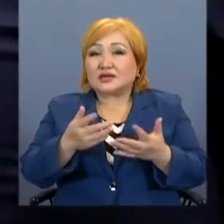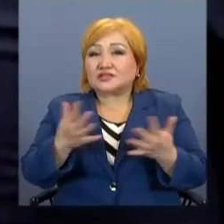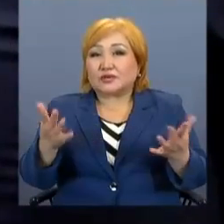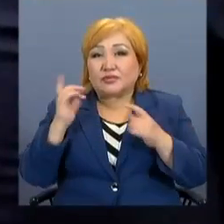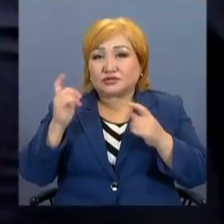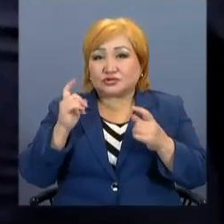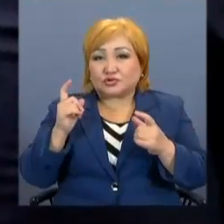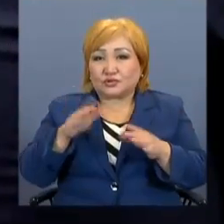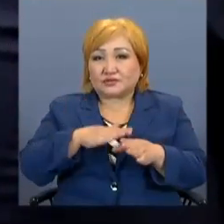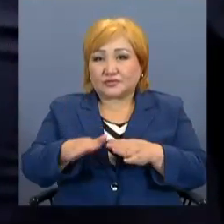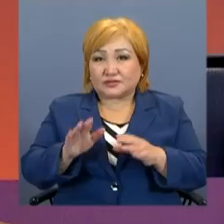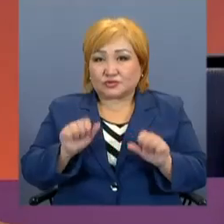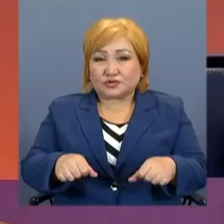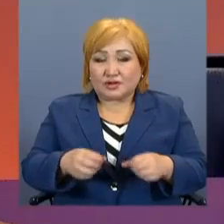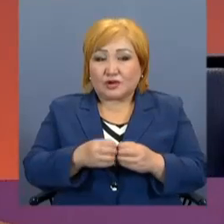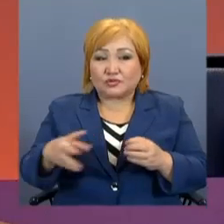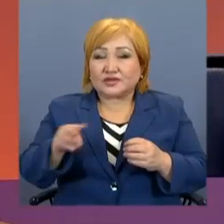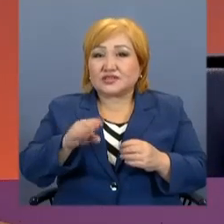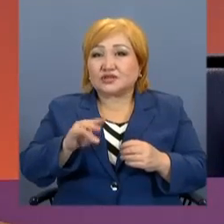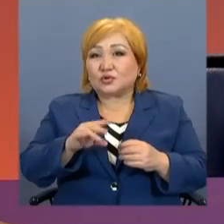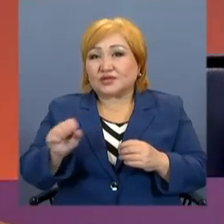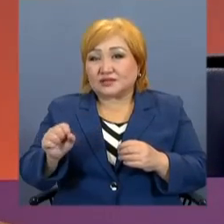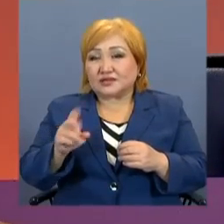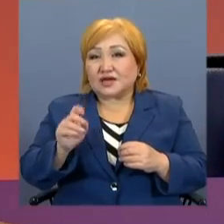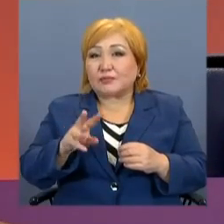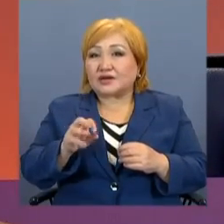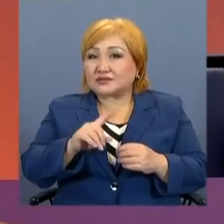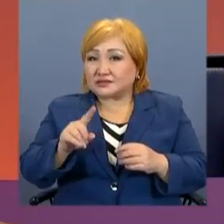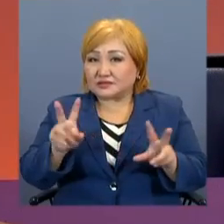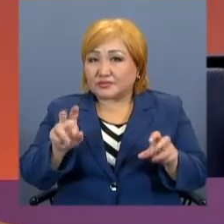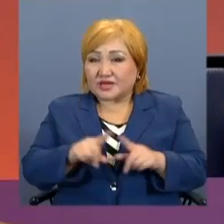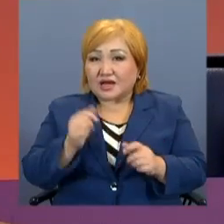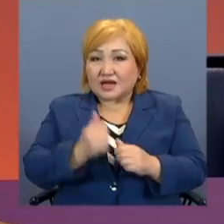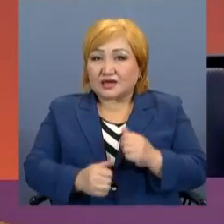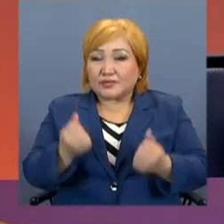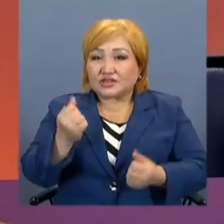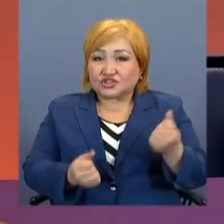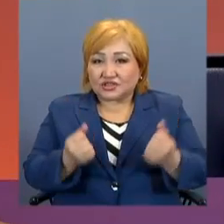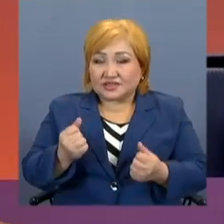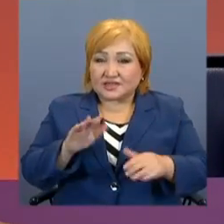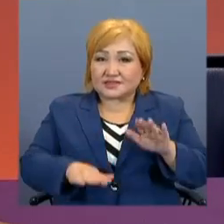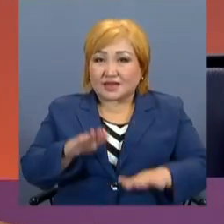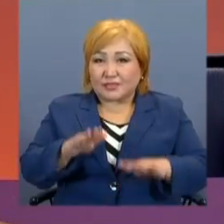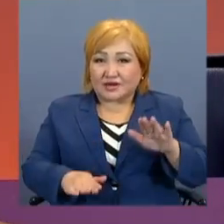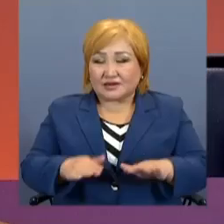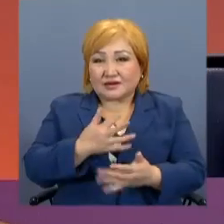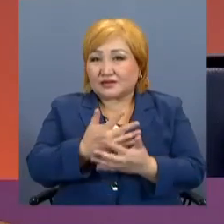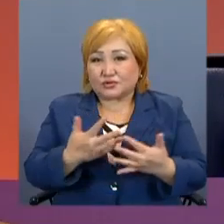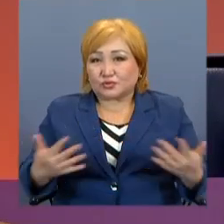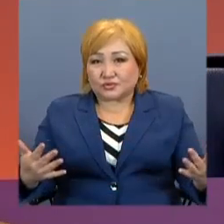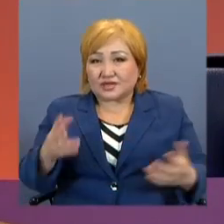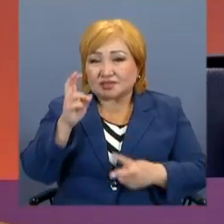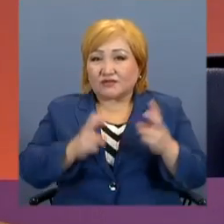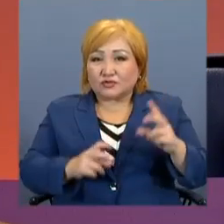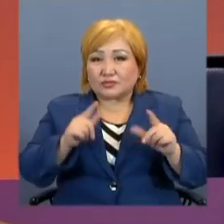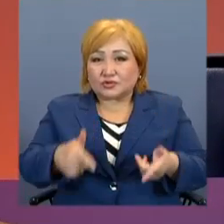15 тонналық КАМАЗымыз, енді машинаның өзінің салмағы бар. Енді әр машинаның салмағы әртүрлі. Зауыттан келіп отырған салмағы әркімдікі